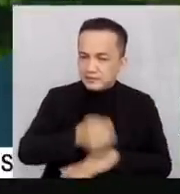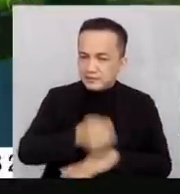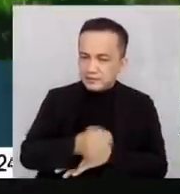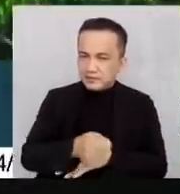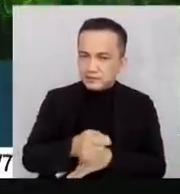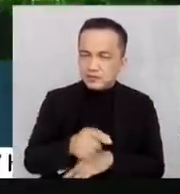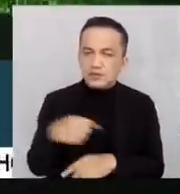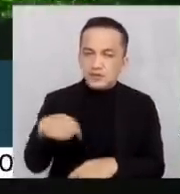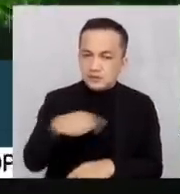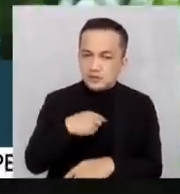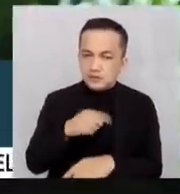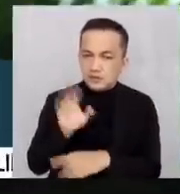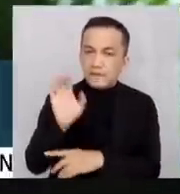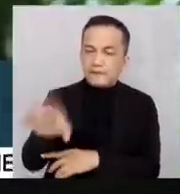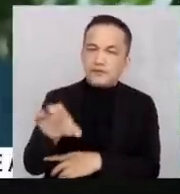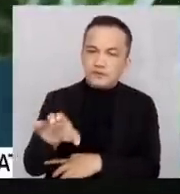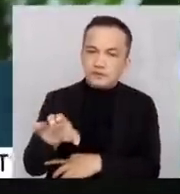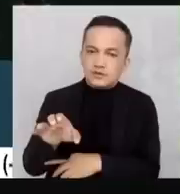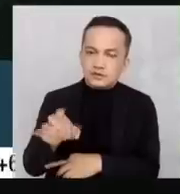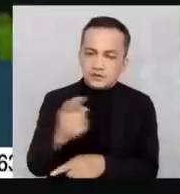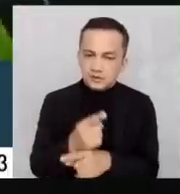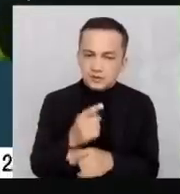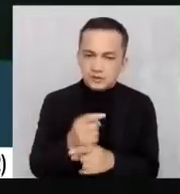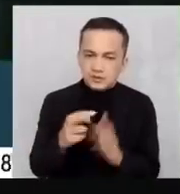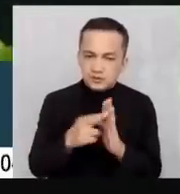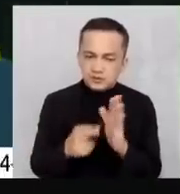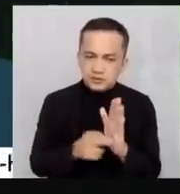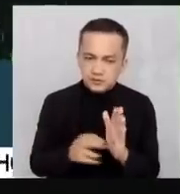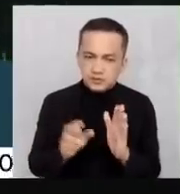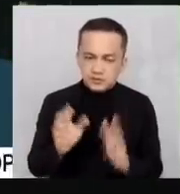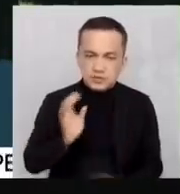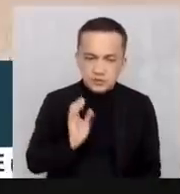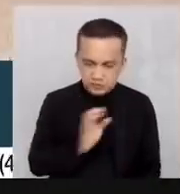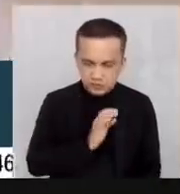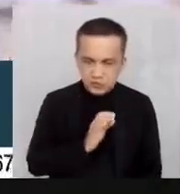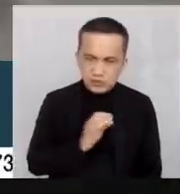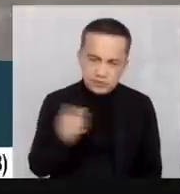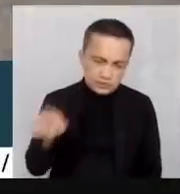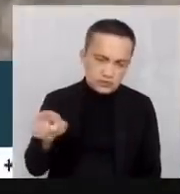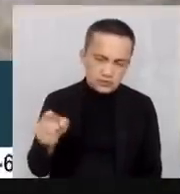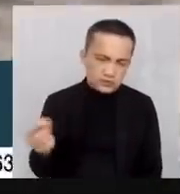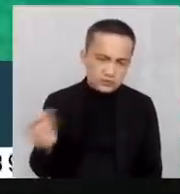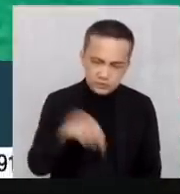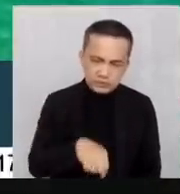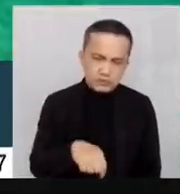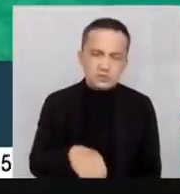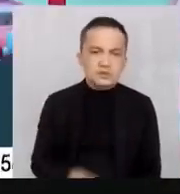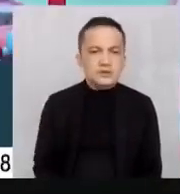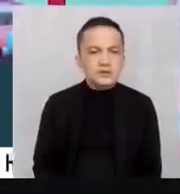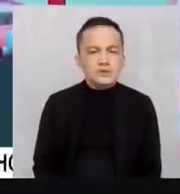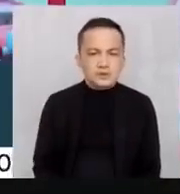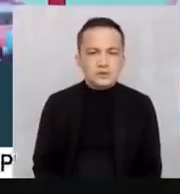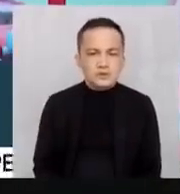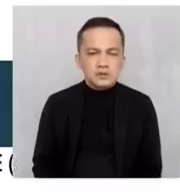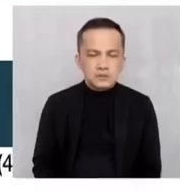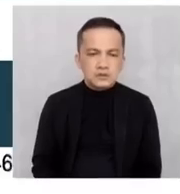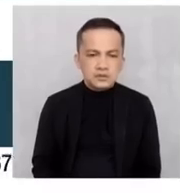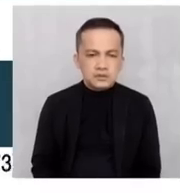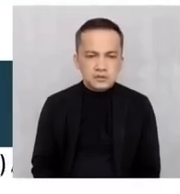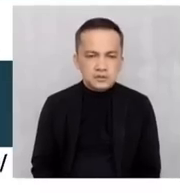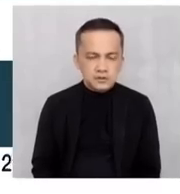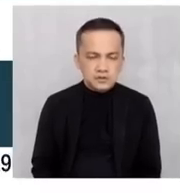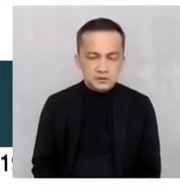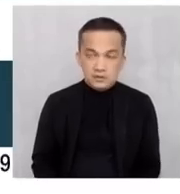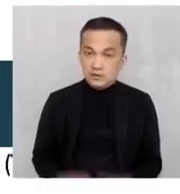through appropriate rules sa Kongreso para ma-compel sila tumalo. All right. If you don't